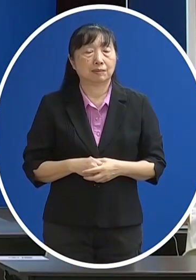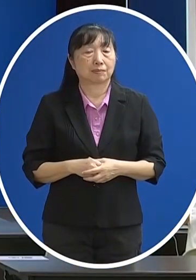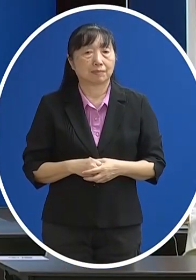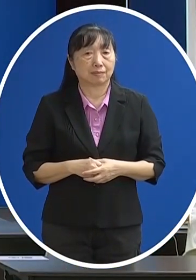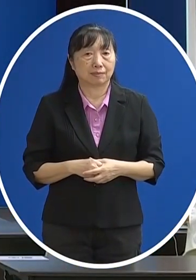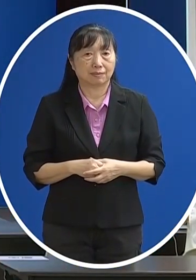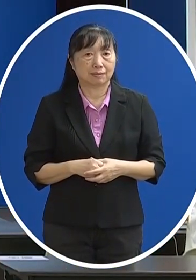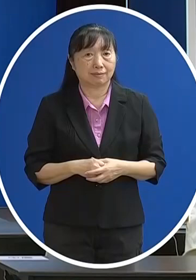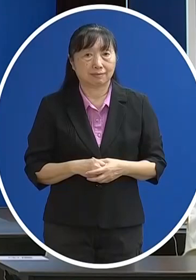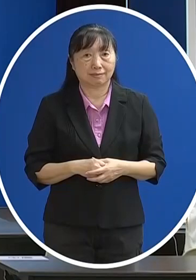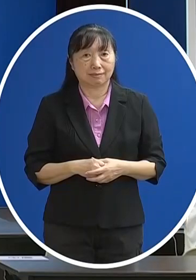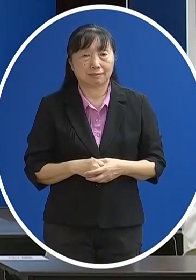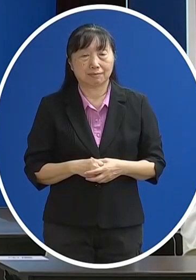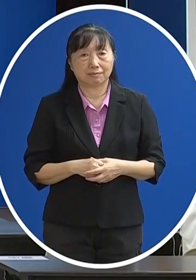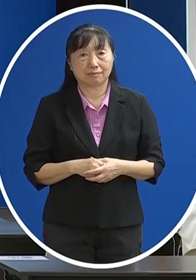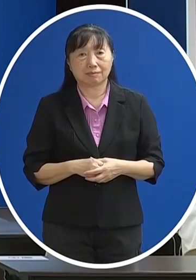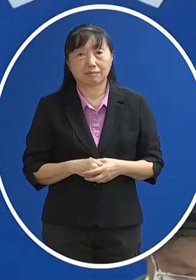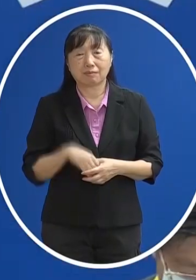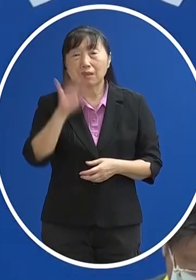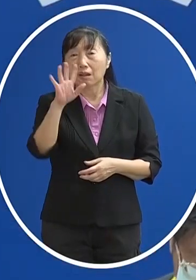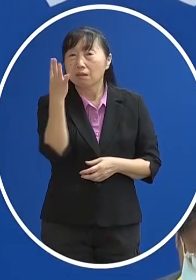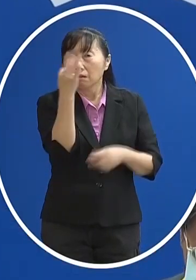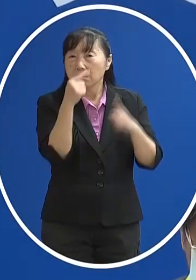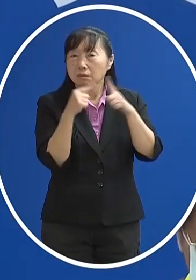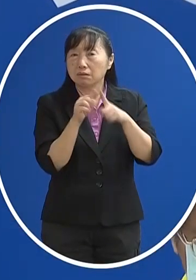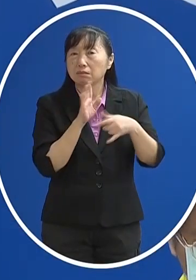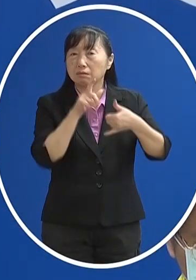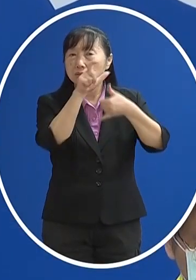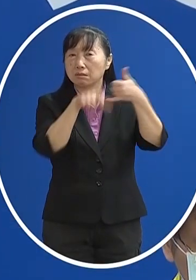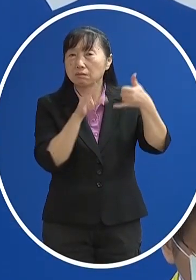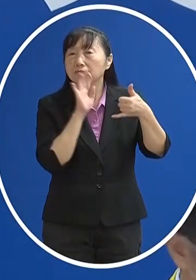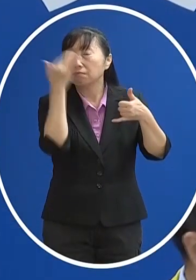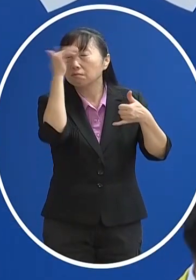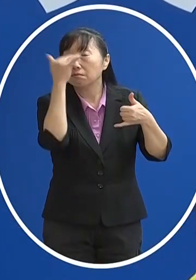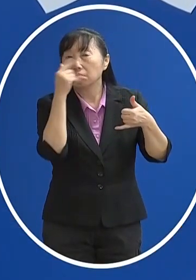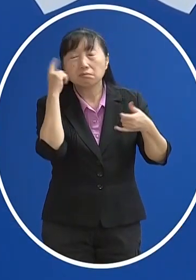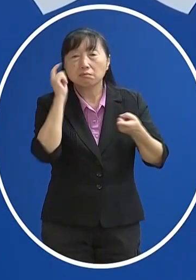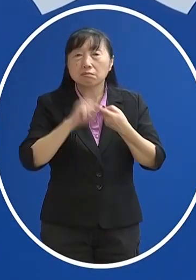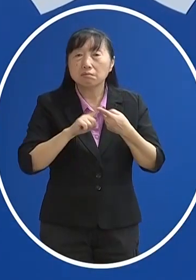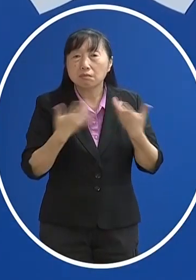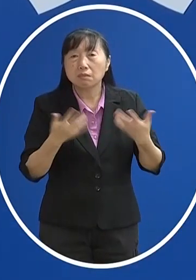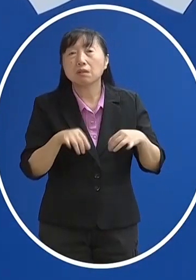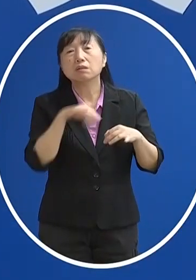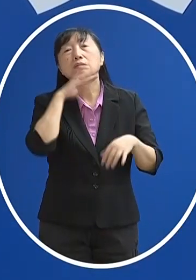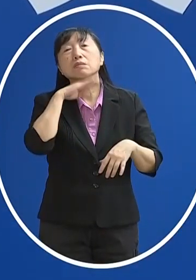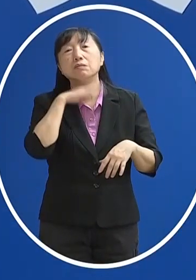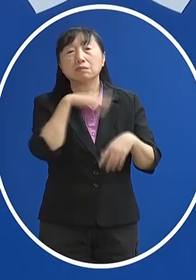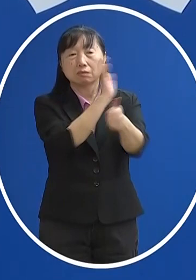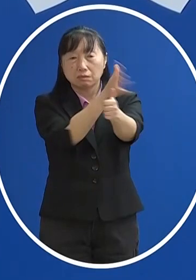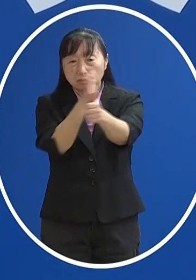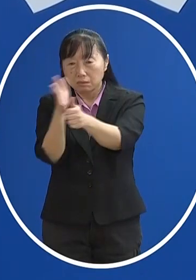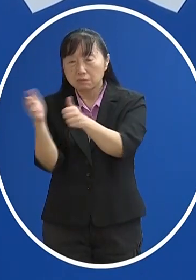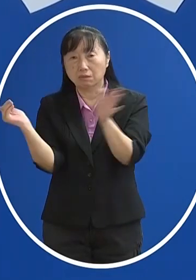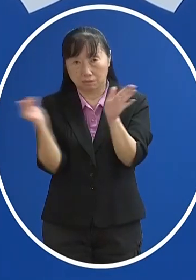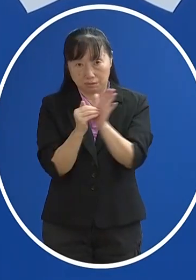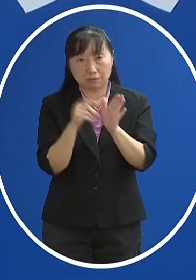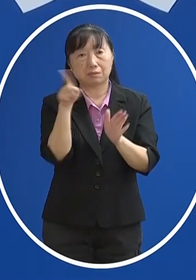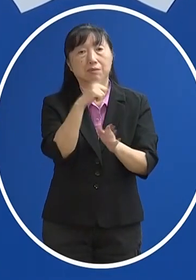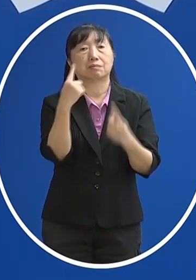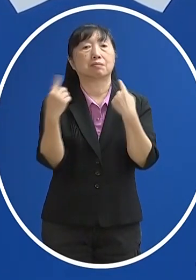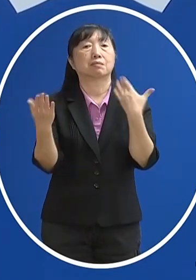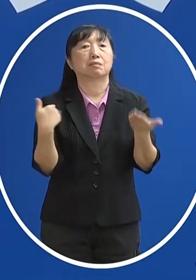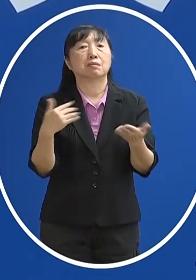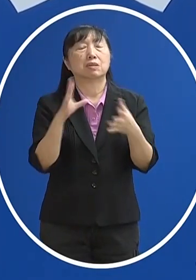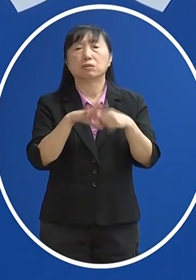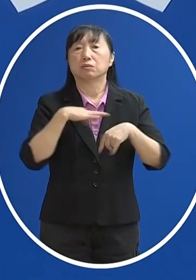下。 究竟有多少无症状，我想等我们疫调完就会比较清楚了，因为现在没有疫调，我们只能